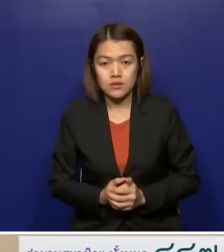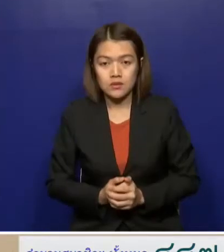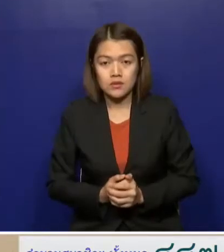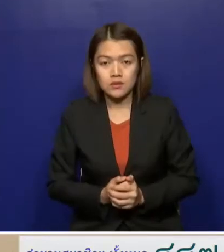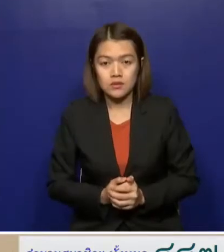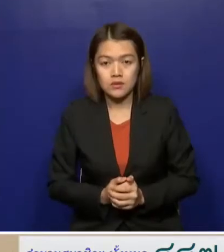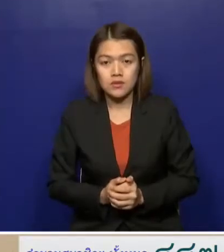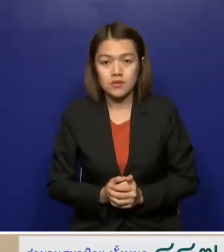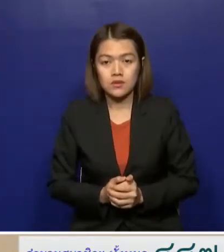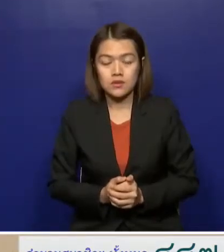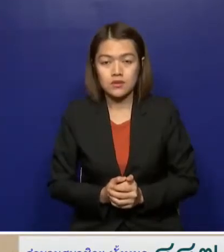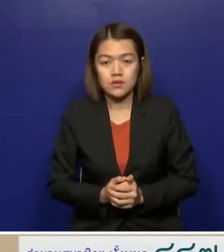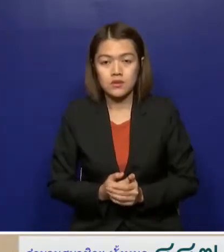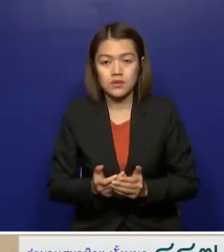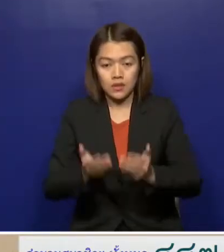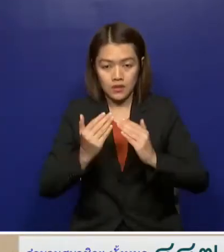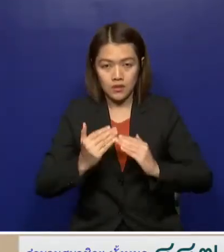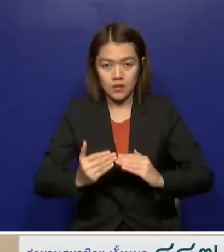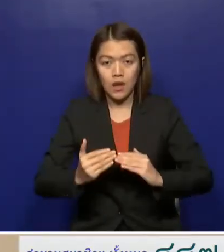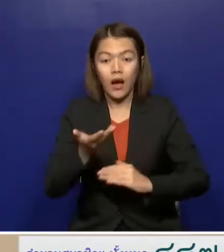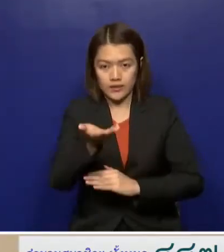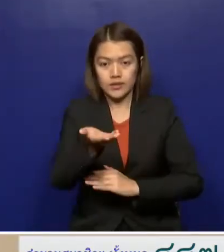ขอบเรท่านพระธานที่ครบ